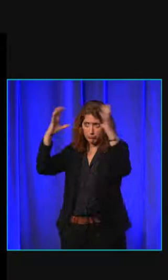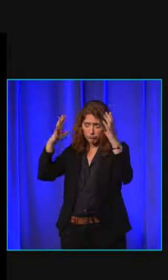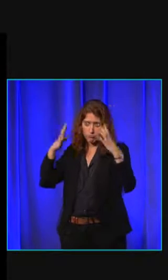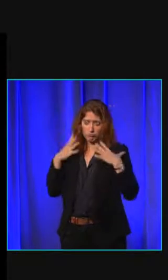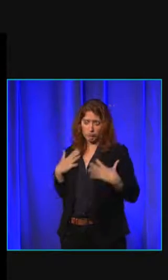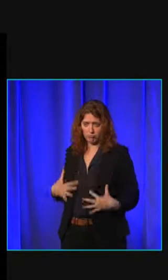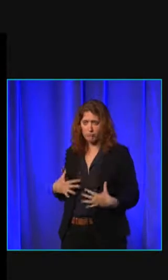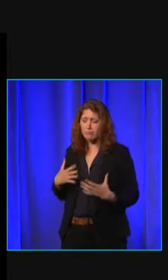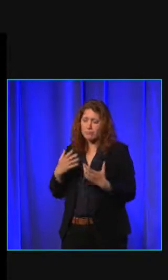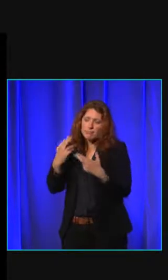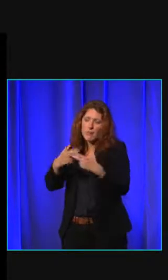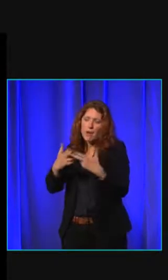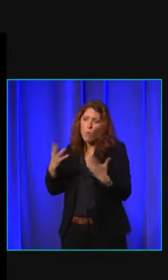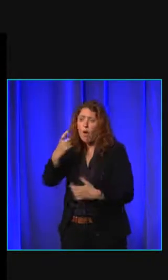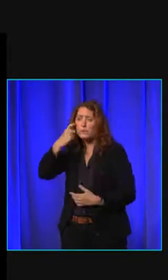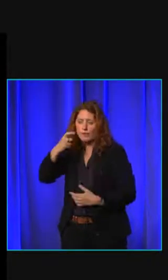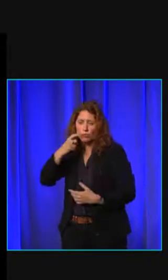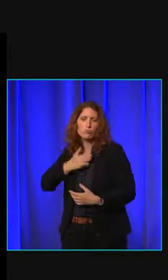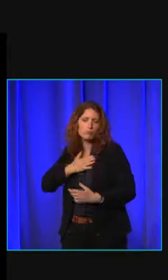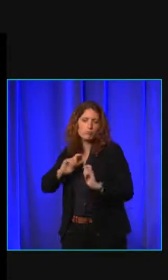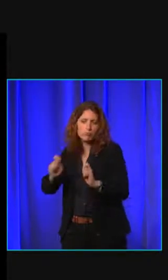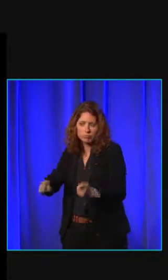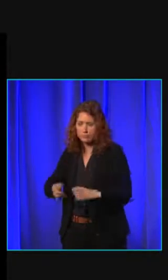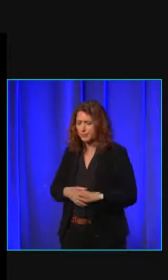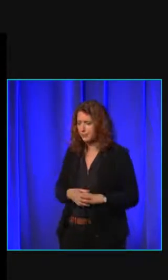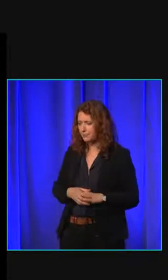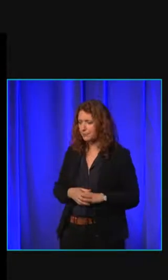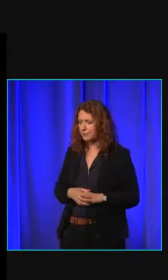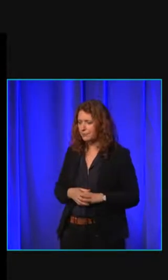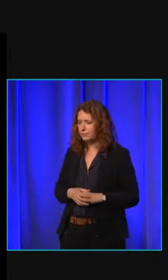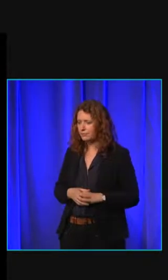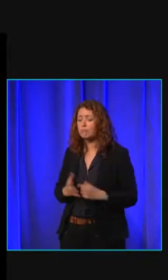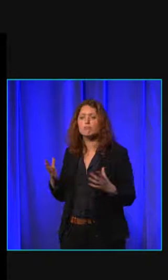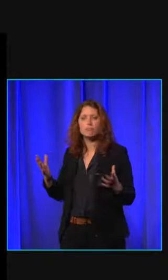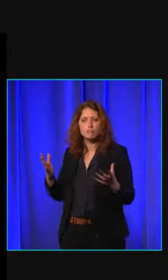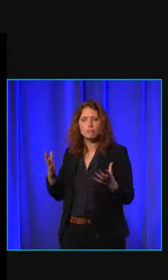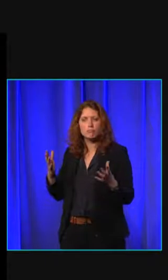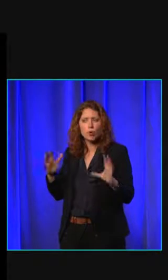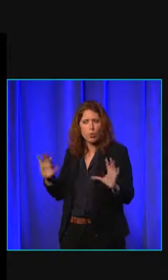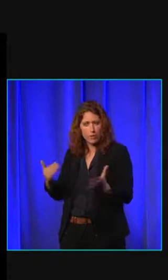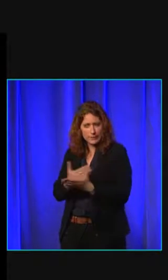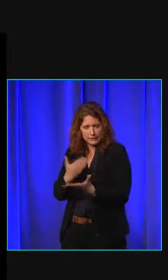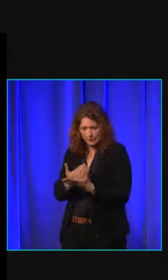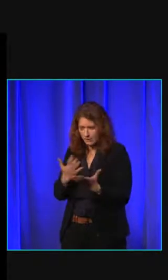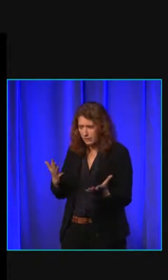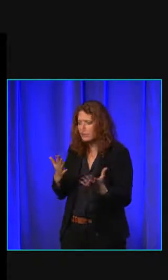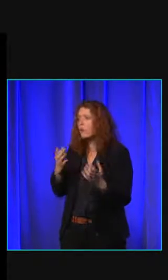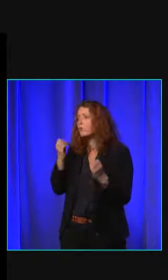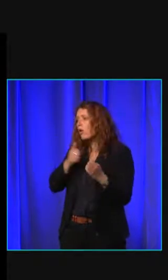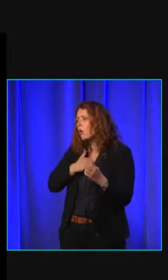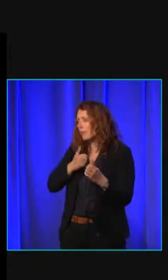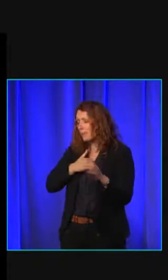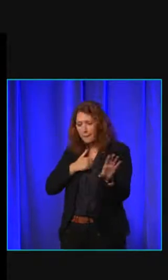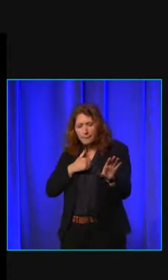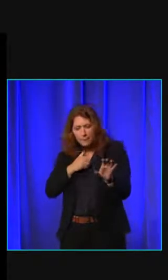observation. Et vous allez voir... en quoi ça consiste? Alors, le mot savant, c'est que j'invite le sportif à réaliser